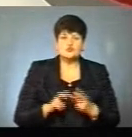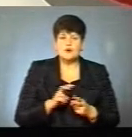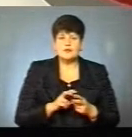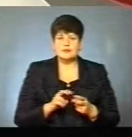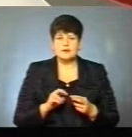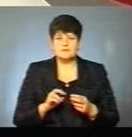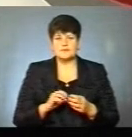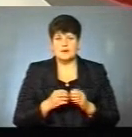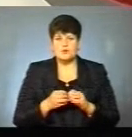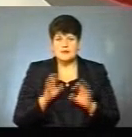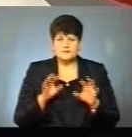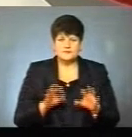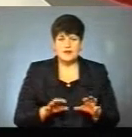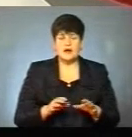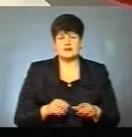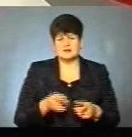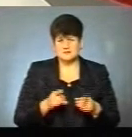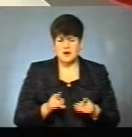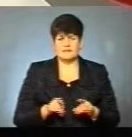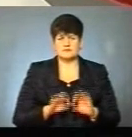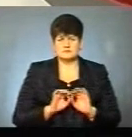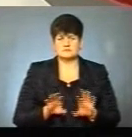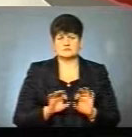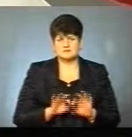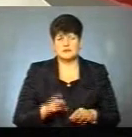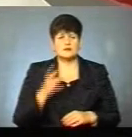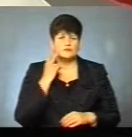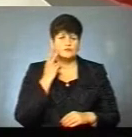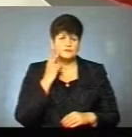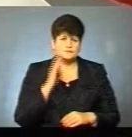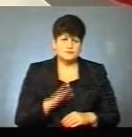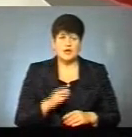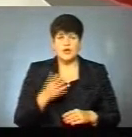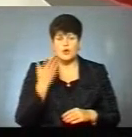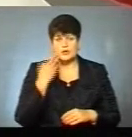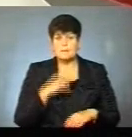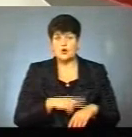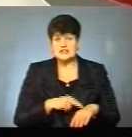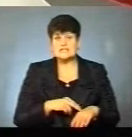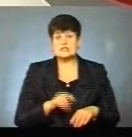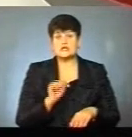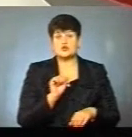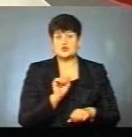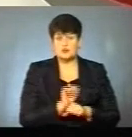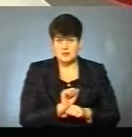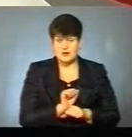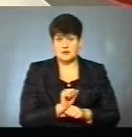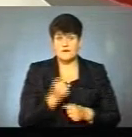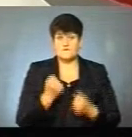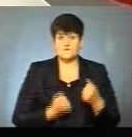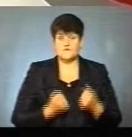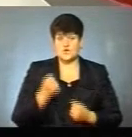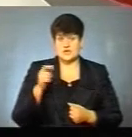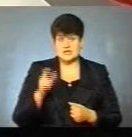законодавства. Але насправді профілактична робота проводилася стабільно. І коли поліцейський зупиняє водія, який